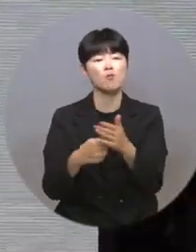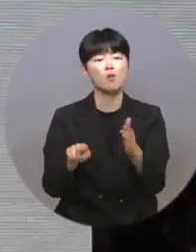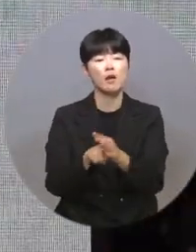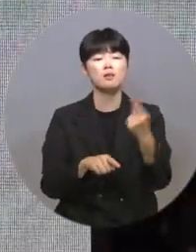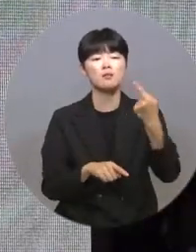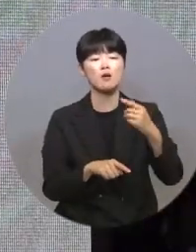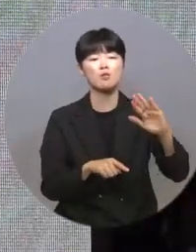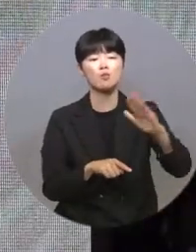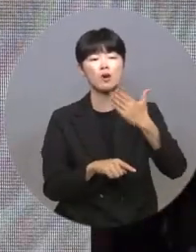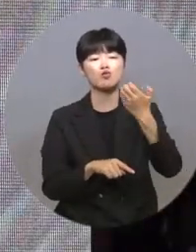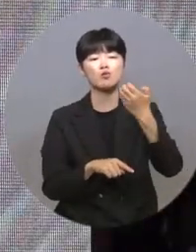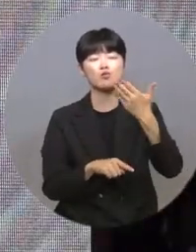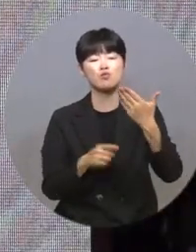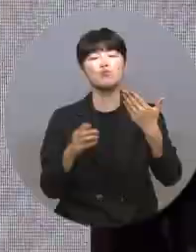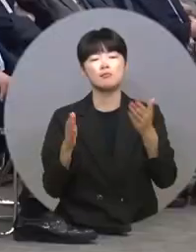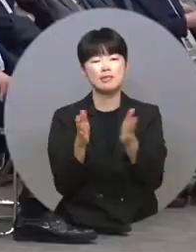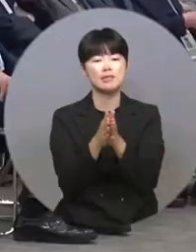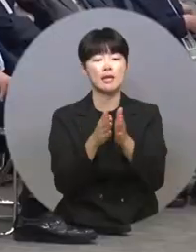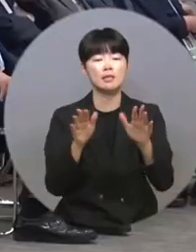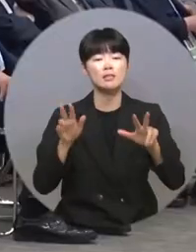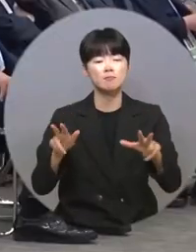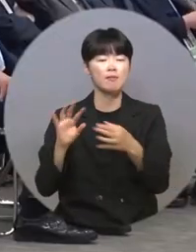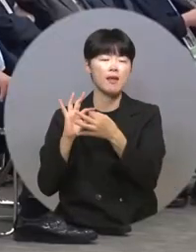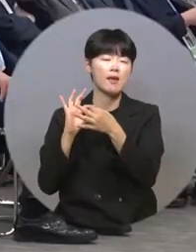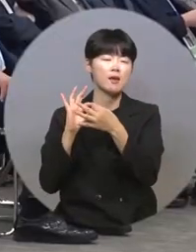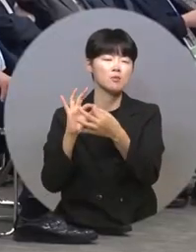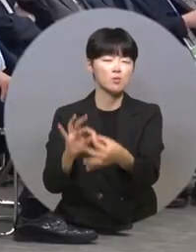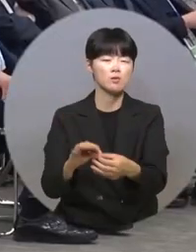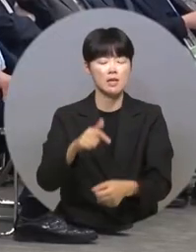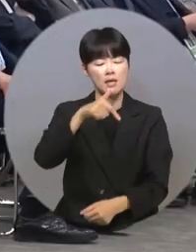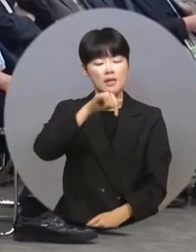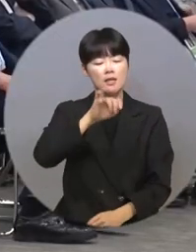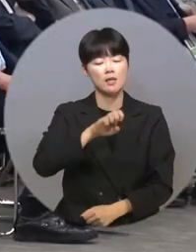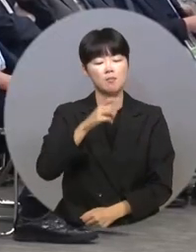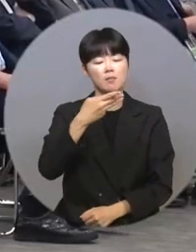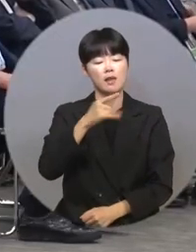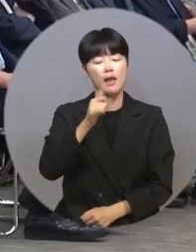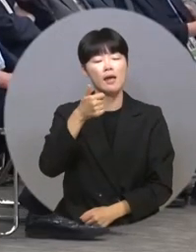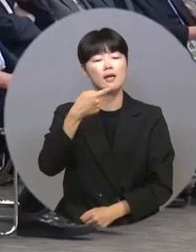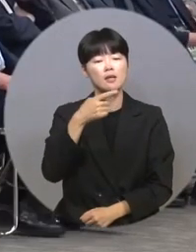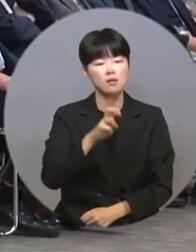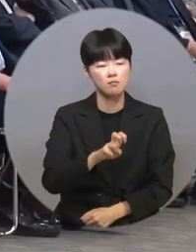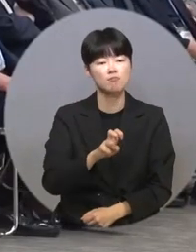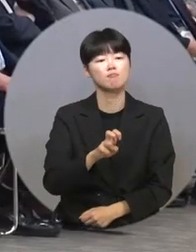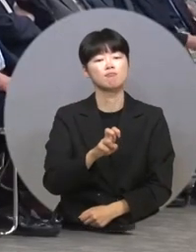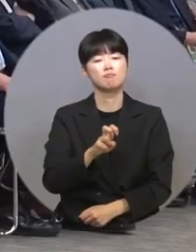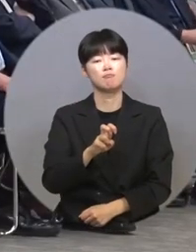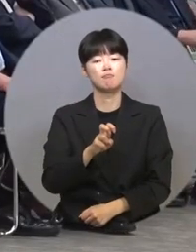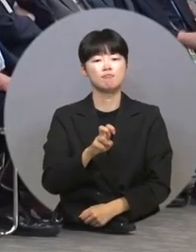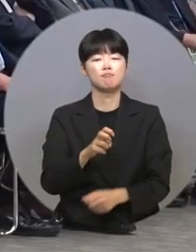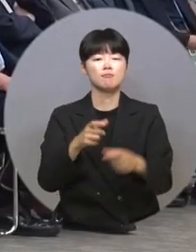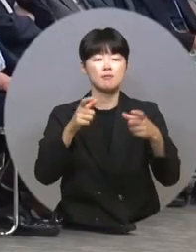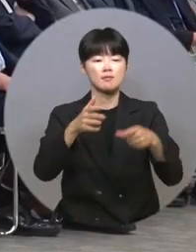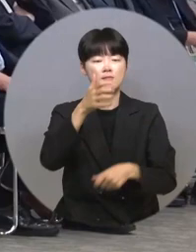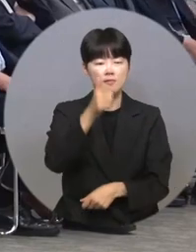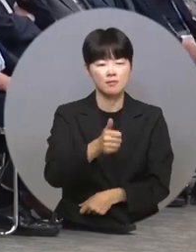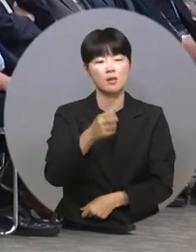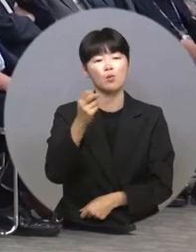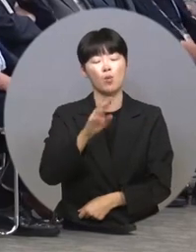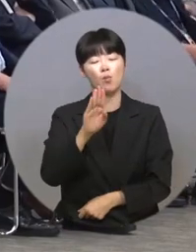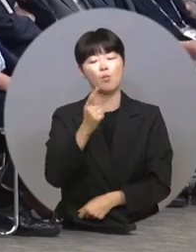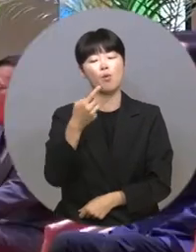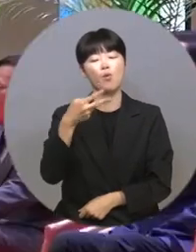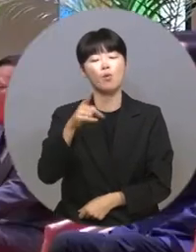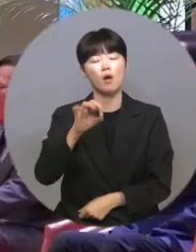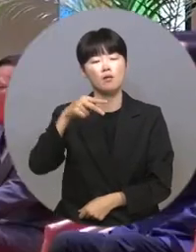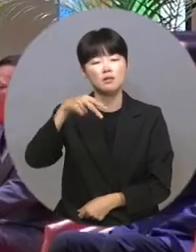순회 개최를 진행했습니다. 김태흠 지사와 유재철 환경부 차관, 김동일 보령시장 등이 참석한 가운데